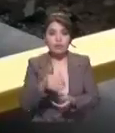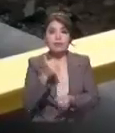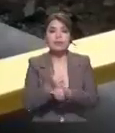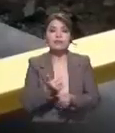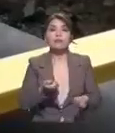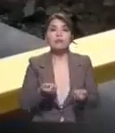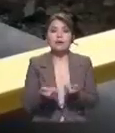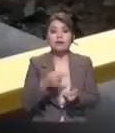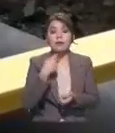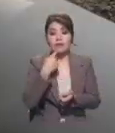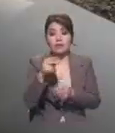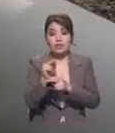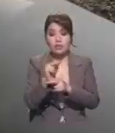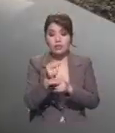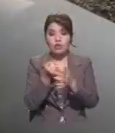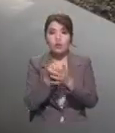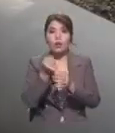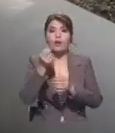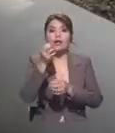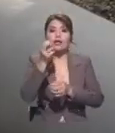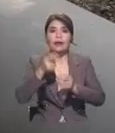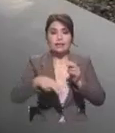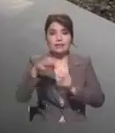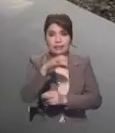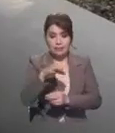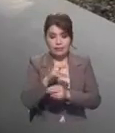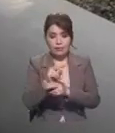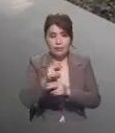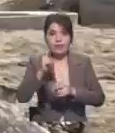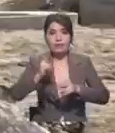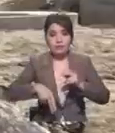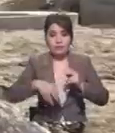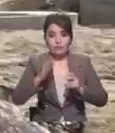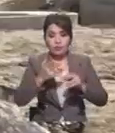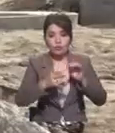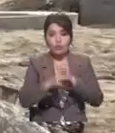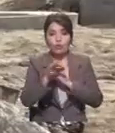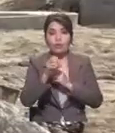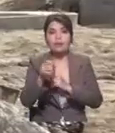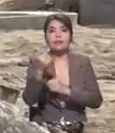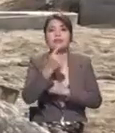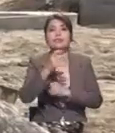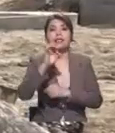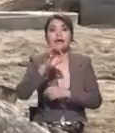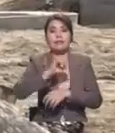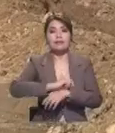жөндеу жұмыстары қыркүйектің соңына дейін аяқталады деп сендірді. Ал жылу беруді 1-ші қазанда